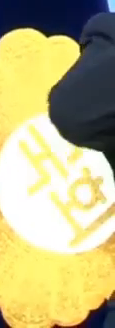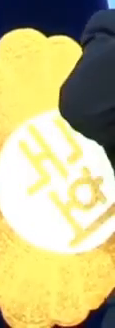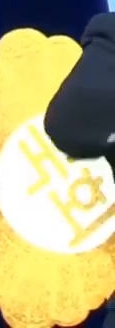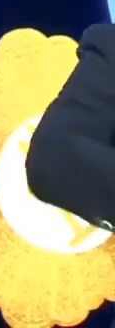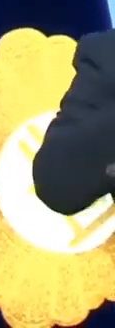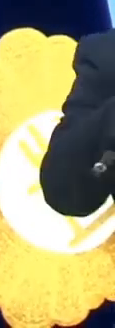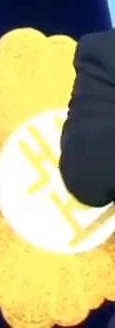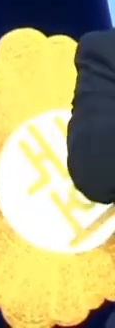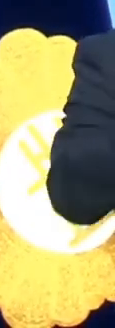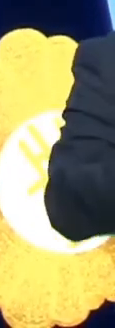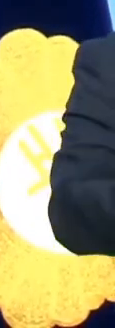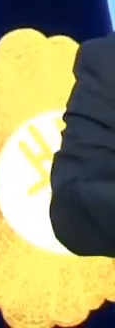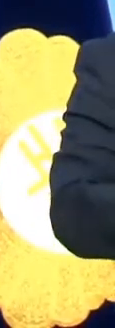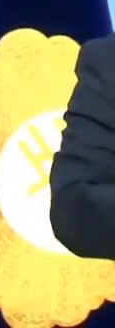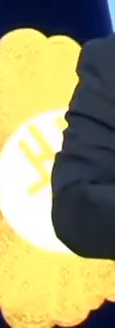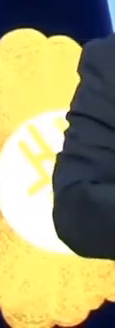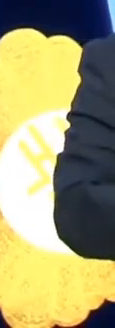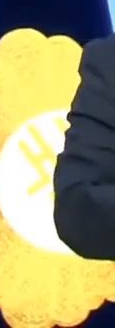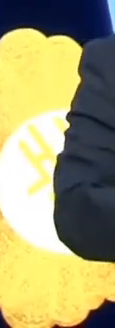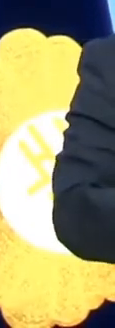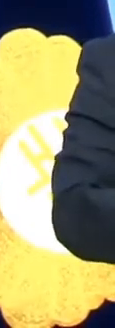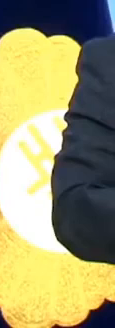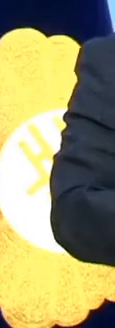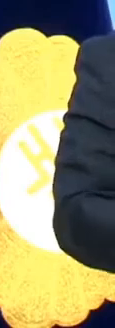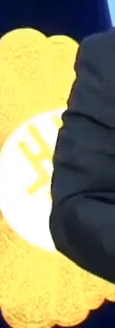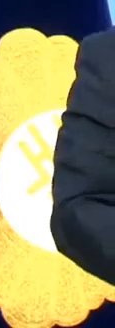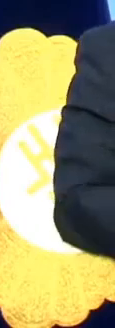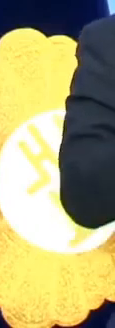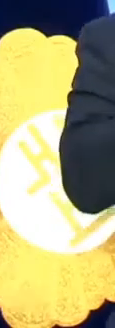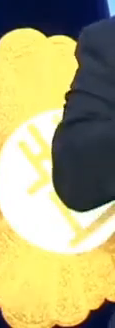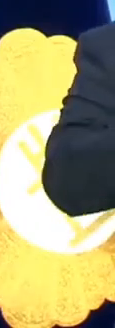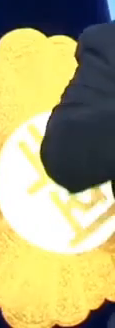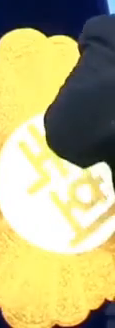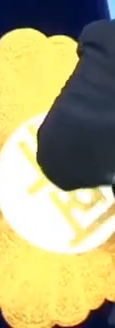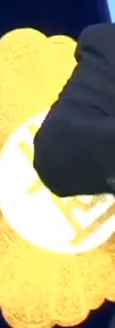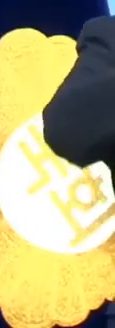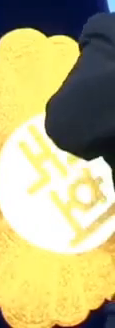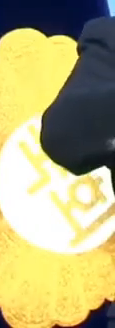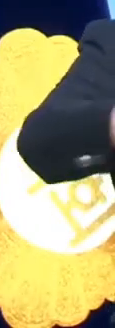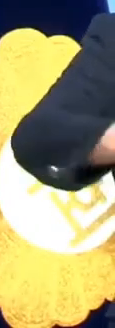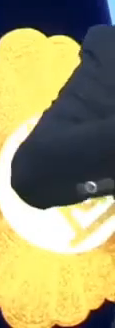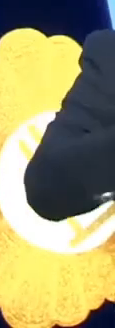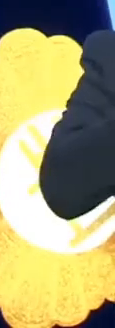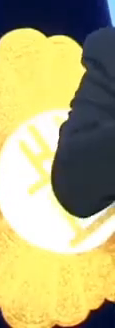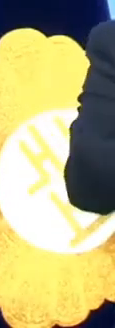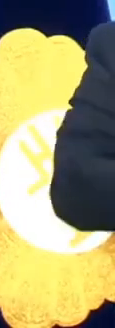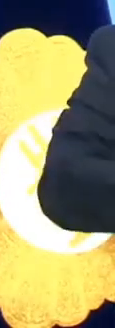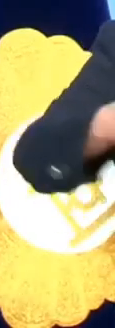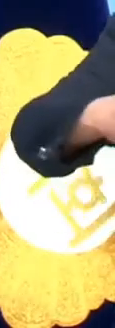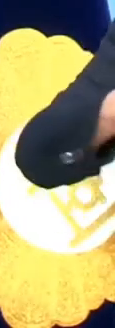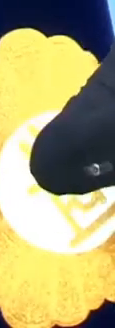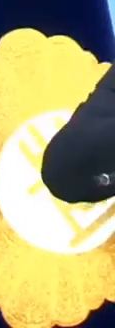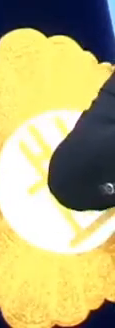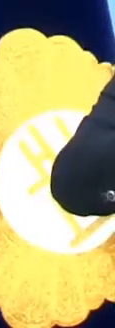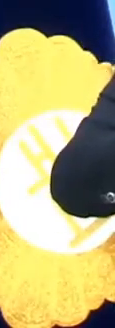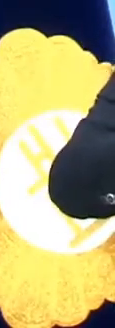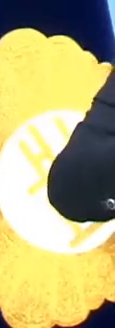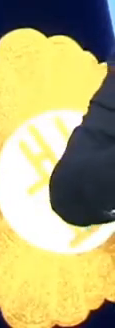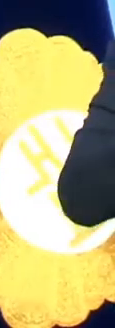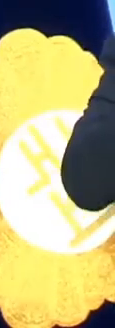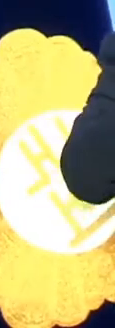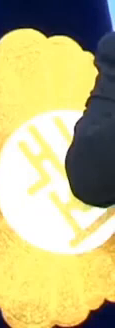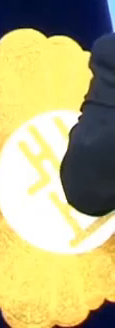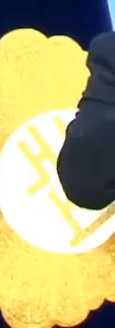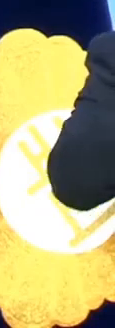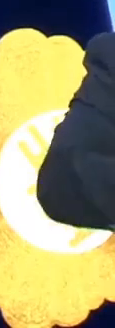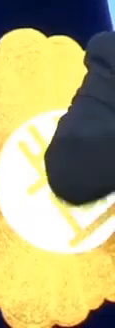이루어집니다 신청 없이 책속으로 이루어지는 기자회견 에 대해서도 통사 분들이 여건을 감안해서 최대한 소통의 을